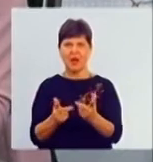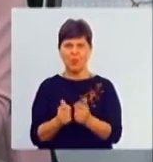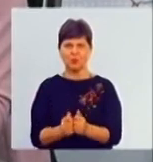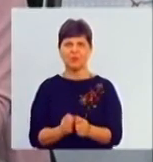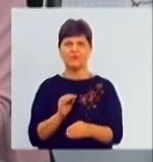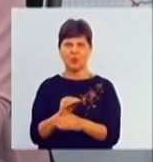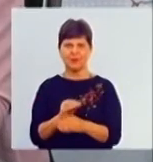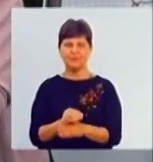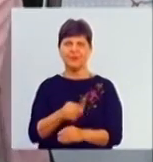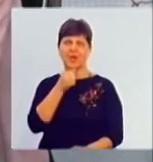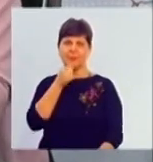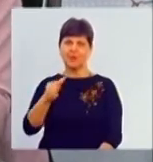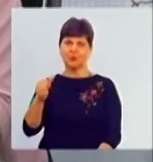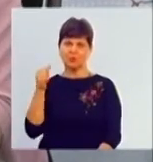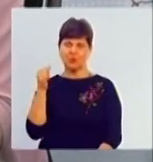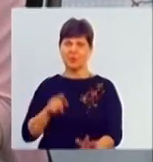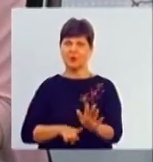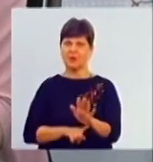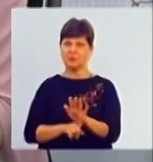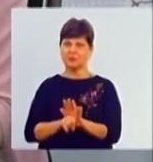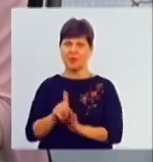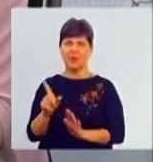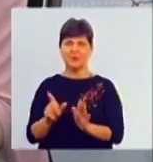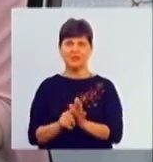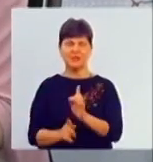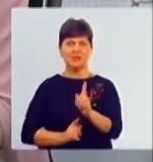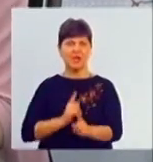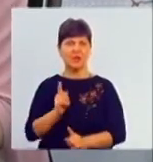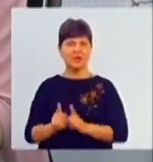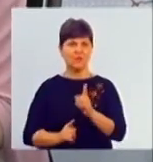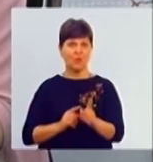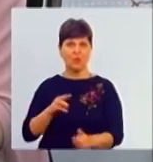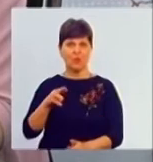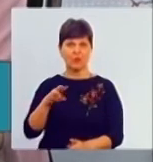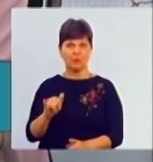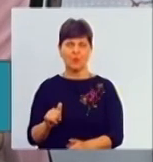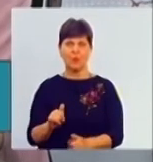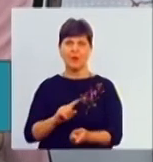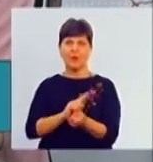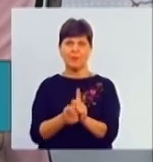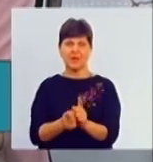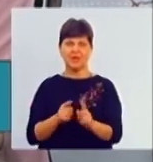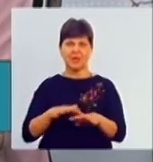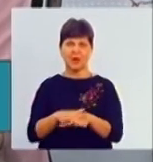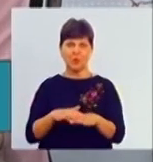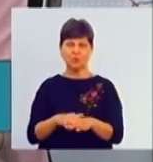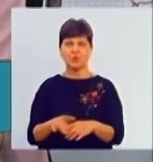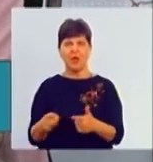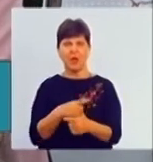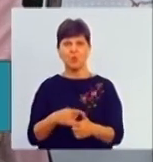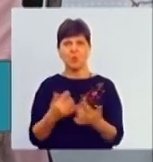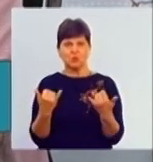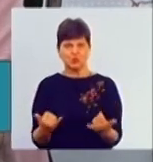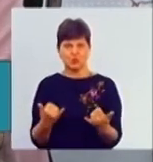минулому році ми розпочали пенсійну реформу шляхом перерахунку або осучаснення пенсійних виплат для